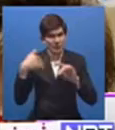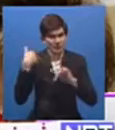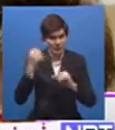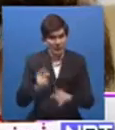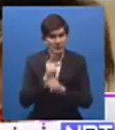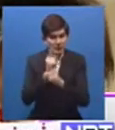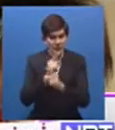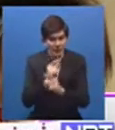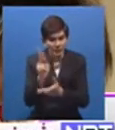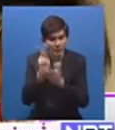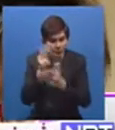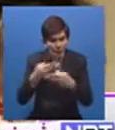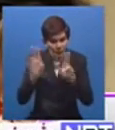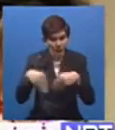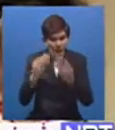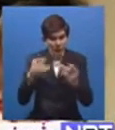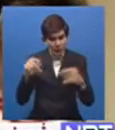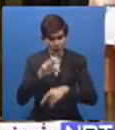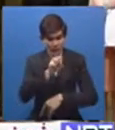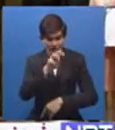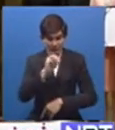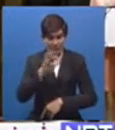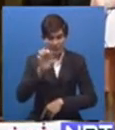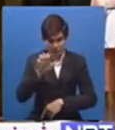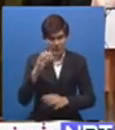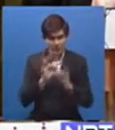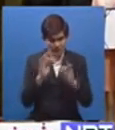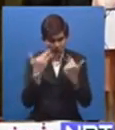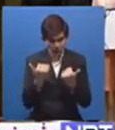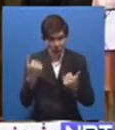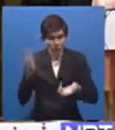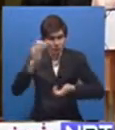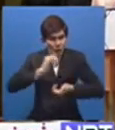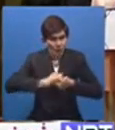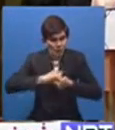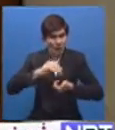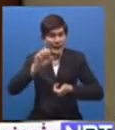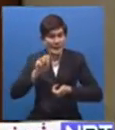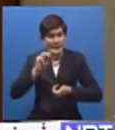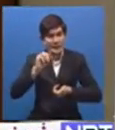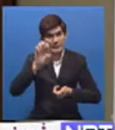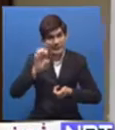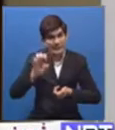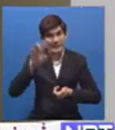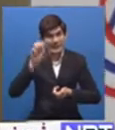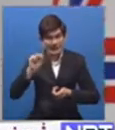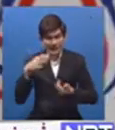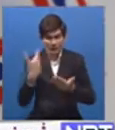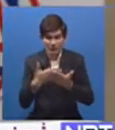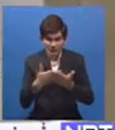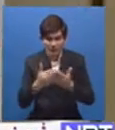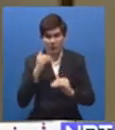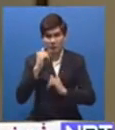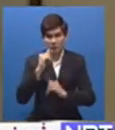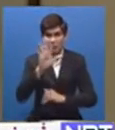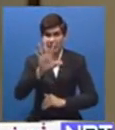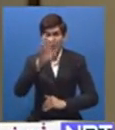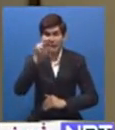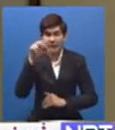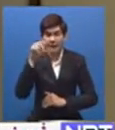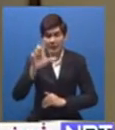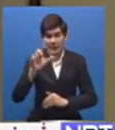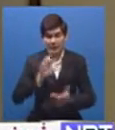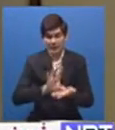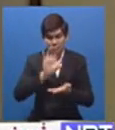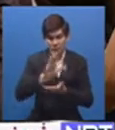ปล่อยกู้นอกจากนี้ SMEแงค์ยังมีโครงการร่วมทุนกับ smesรายย่อยที่มีเงินทุนไม่เกิน 5ล้านบาทซึ่ง